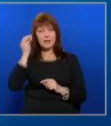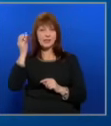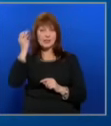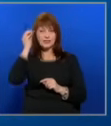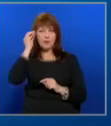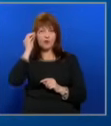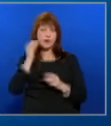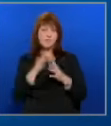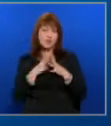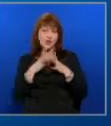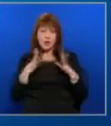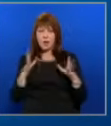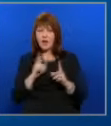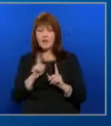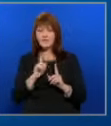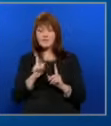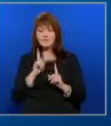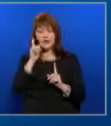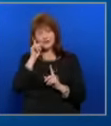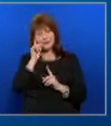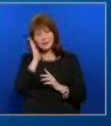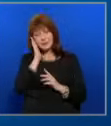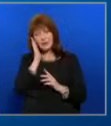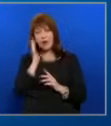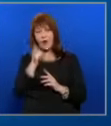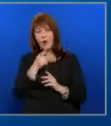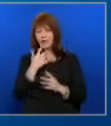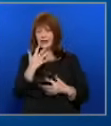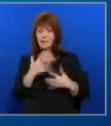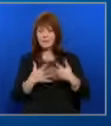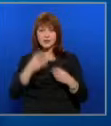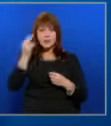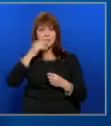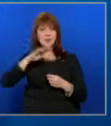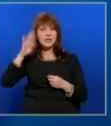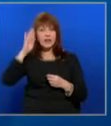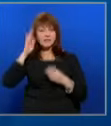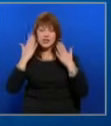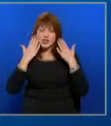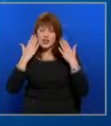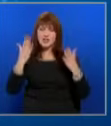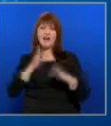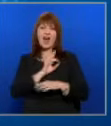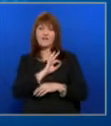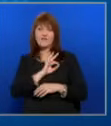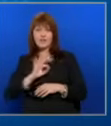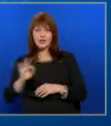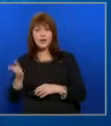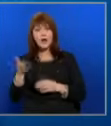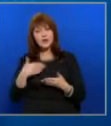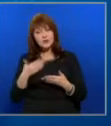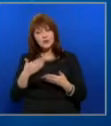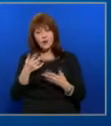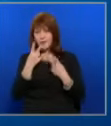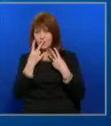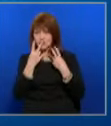Спомени. Толкова са много, че не можах да мигна от емоциите. Българска армия ще живее вечно. Скоро ще я видим напълно нова и прекрасна. Благодаря